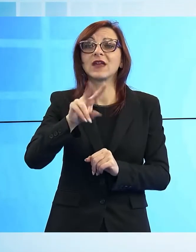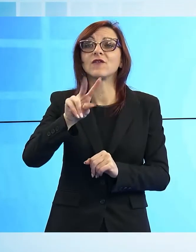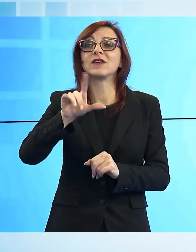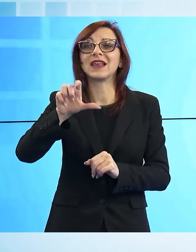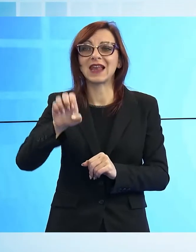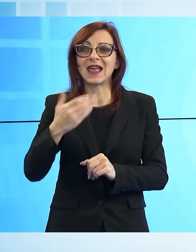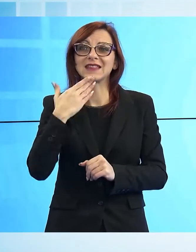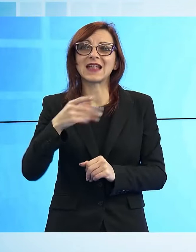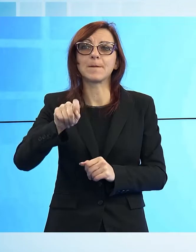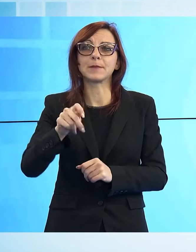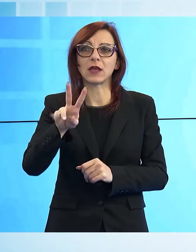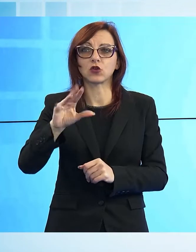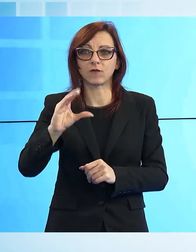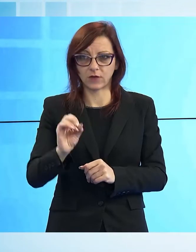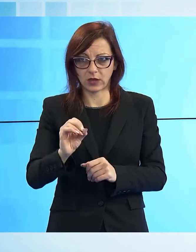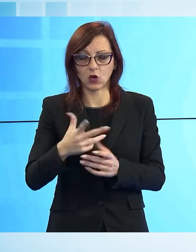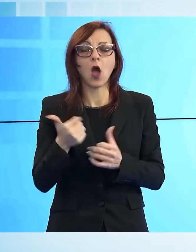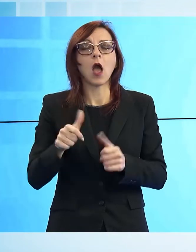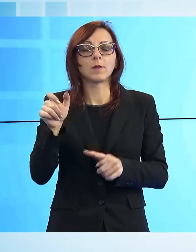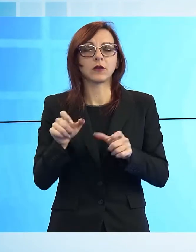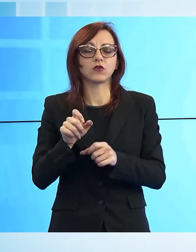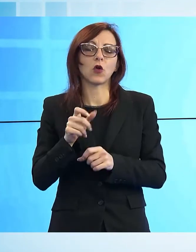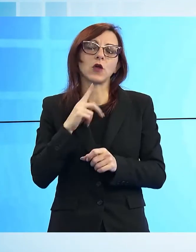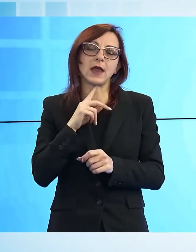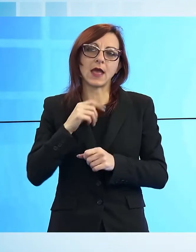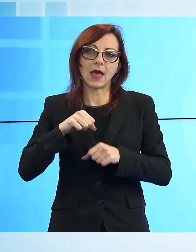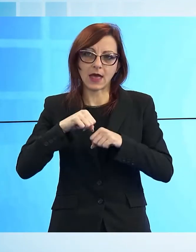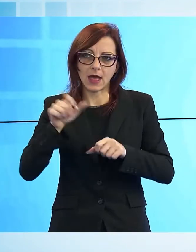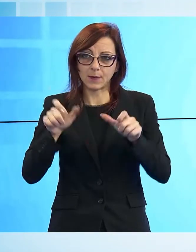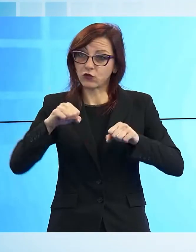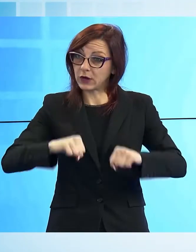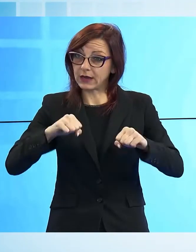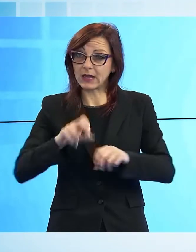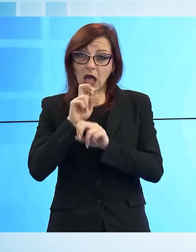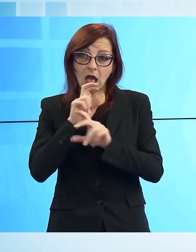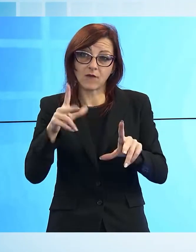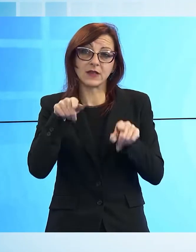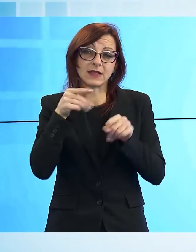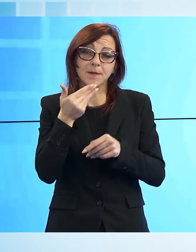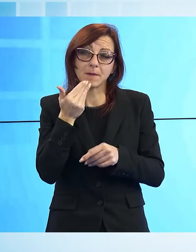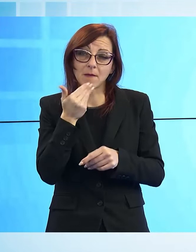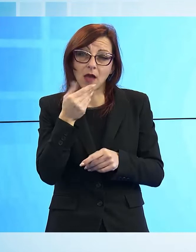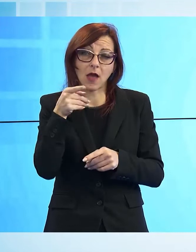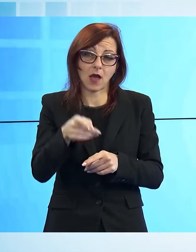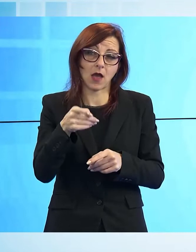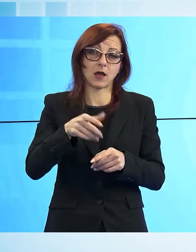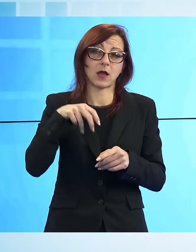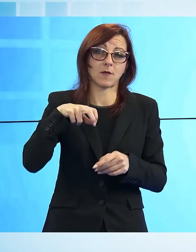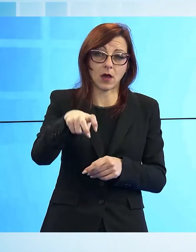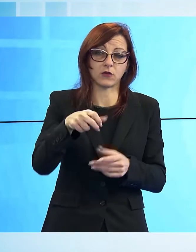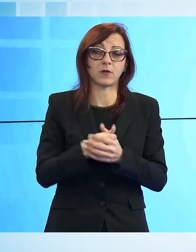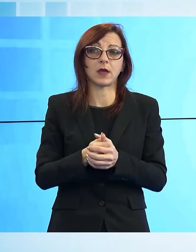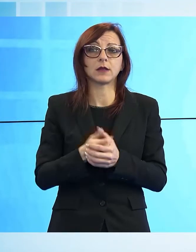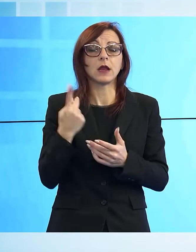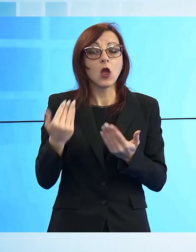segnalata dai residenti anche a Noi TV. Lungo la strada saranno quindi realizzati nuovi camminamenti per circa 600 metri, utilizzabili anche